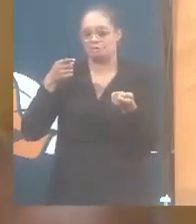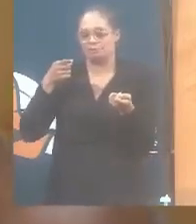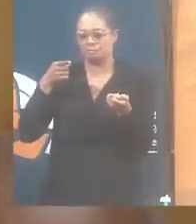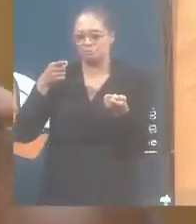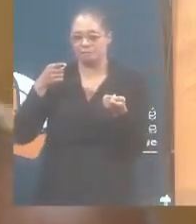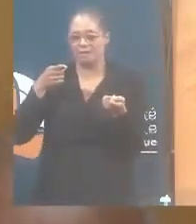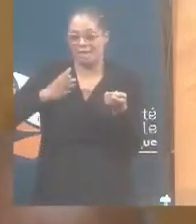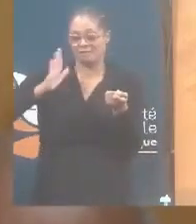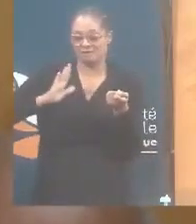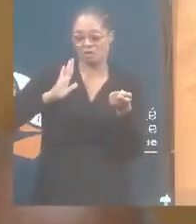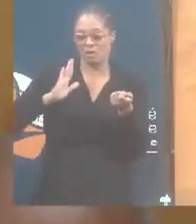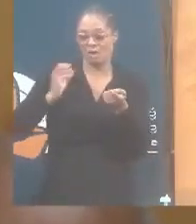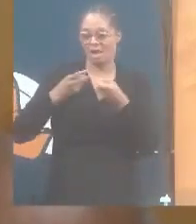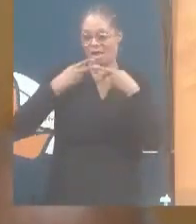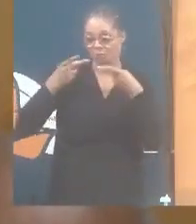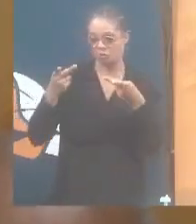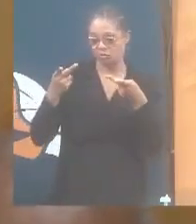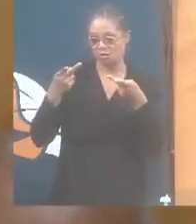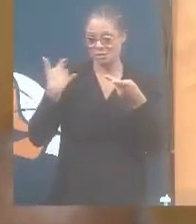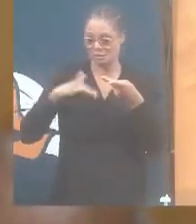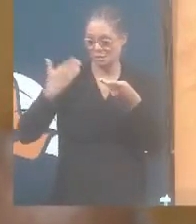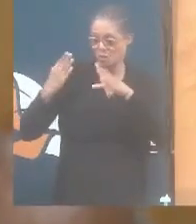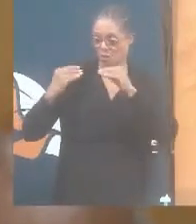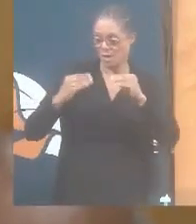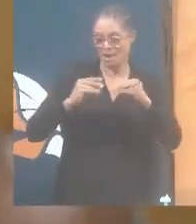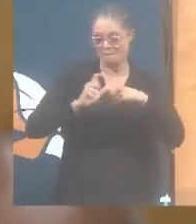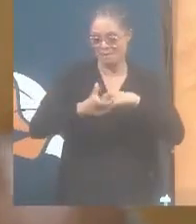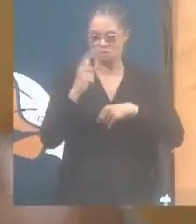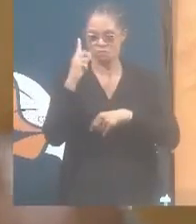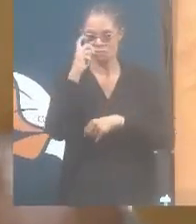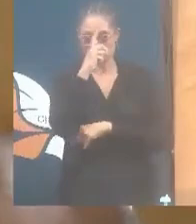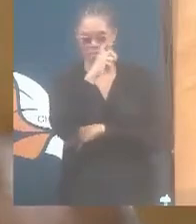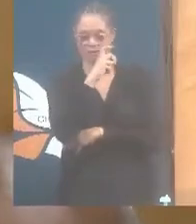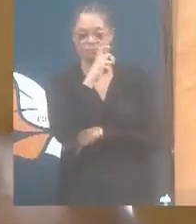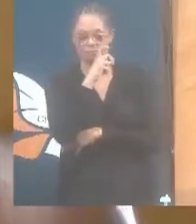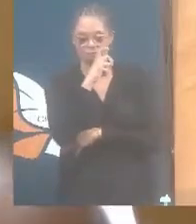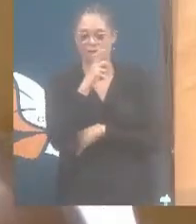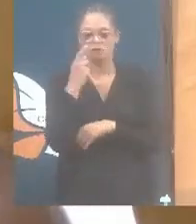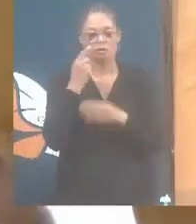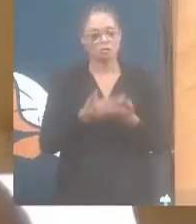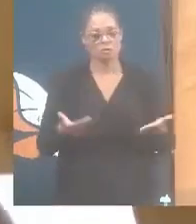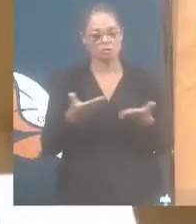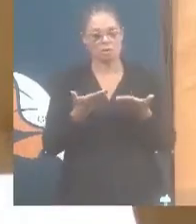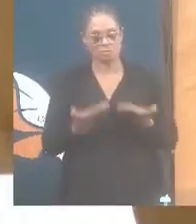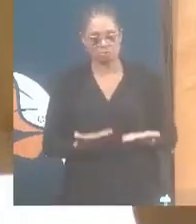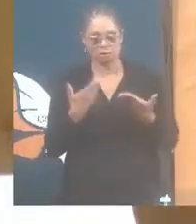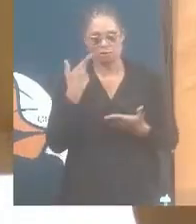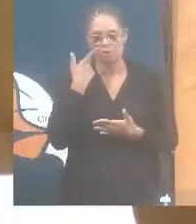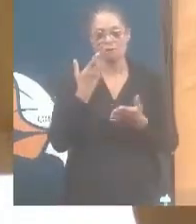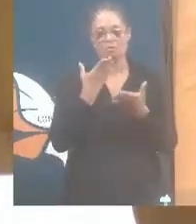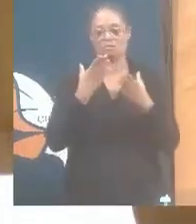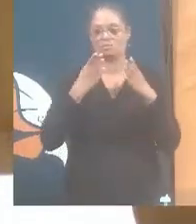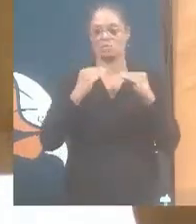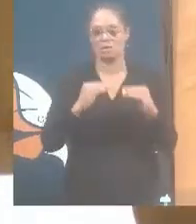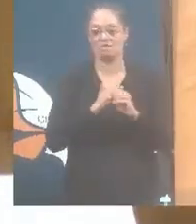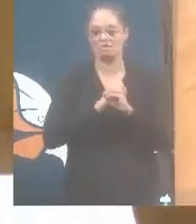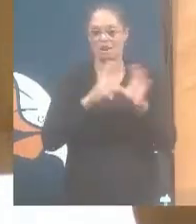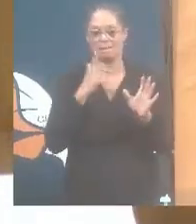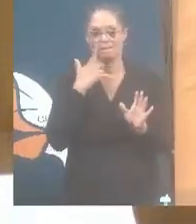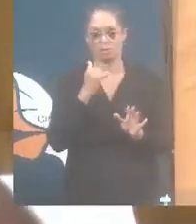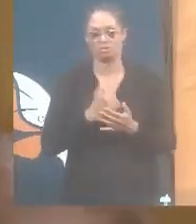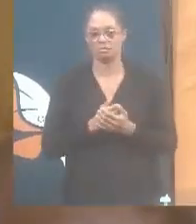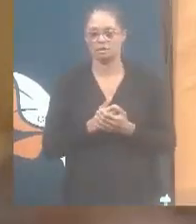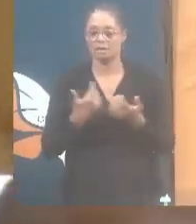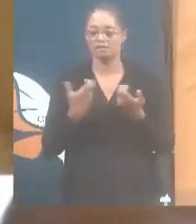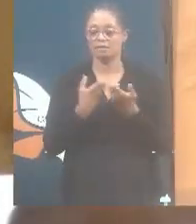qui avaient été annoncées. Et aujourd'hui, on voit dans la réalité, dans l'actualité, la crise du BTP